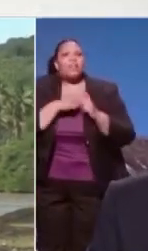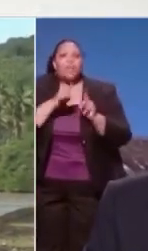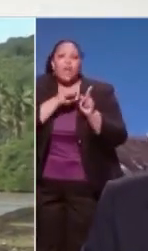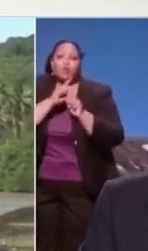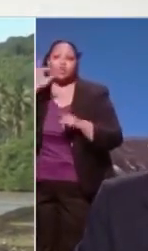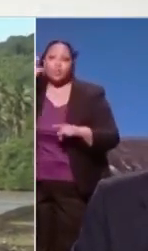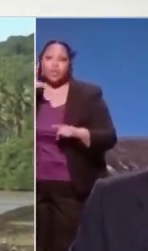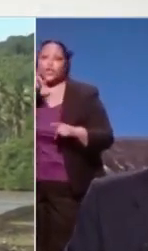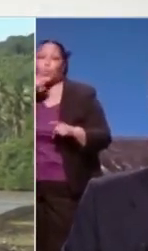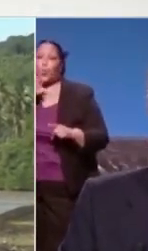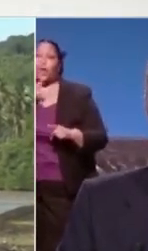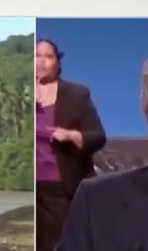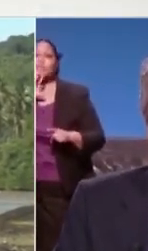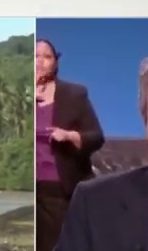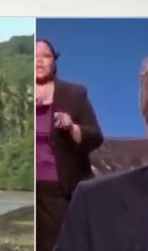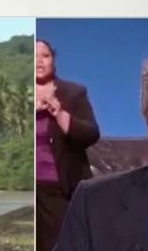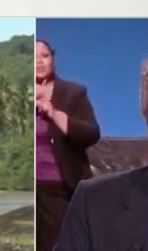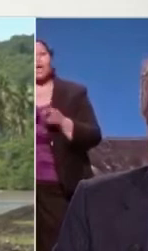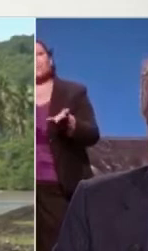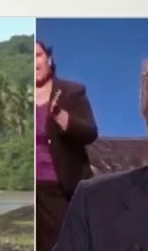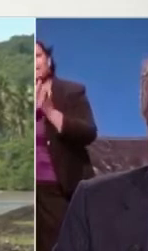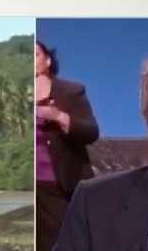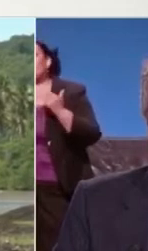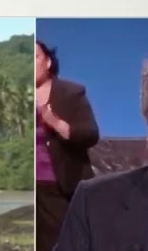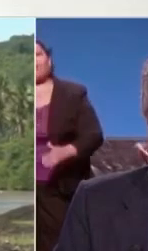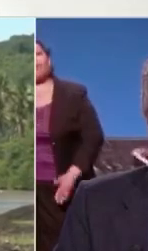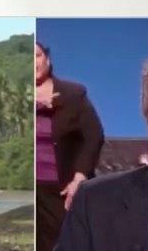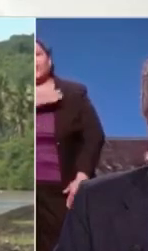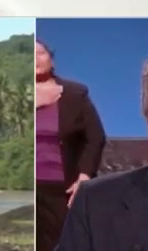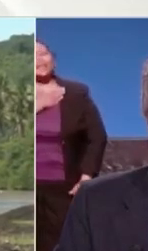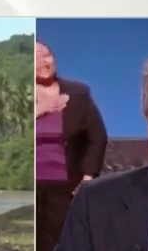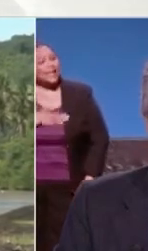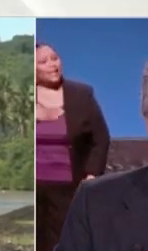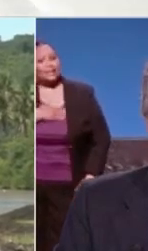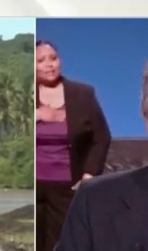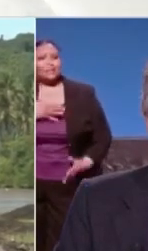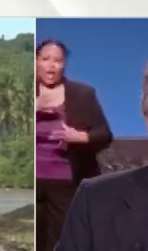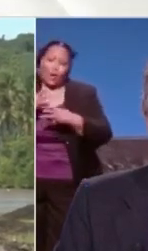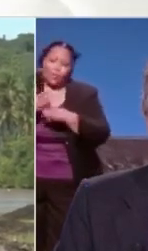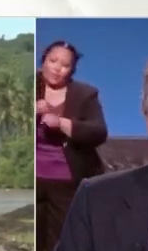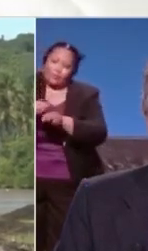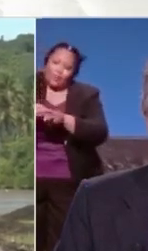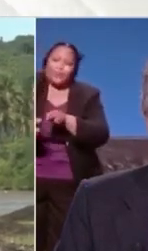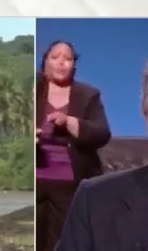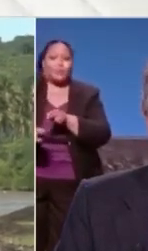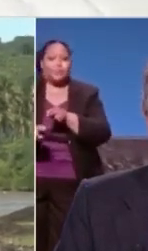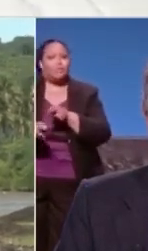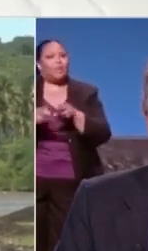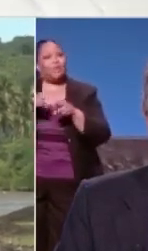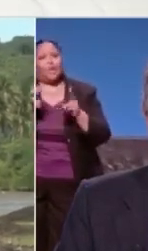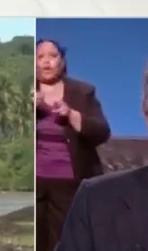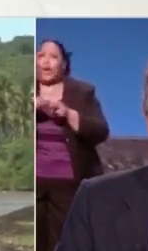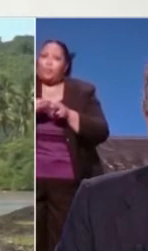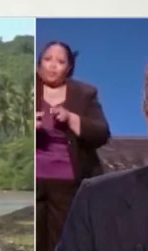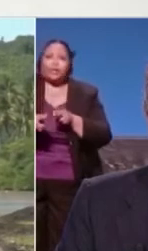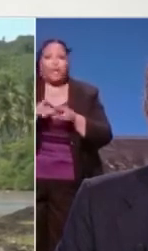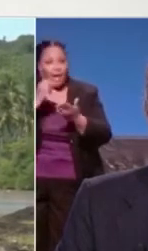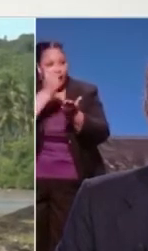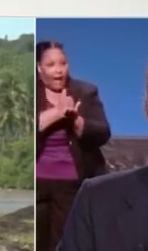les États-Unis pendant 4 siècles? Qui a bâti les grandes infrastructures de ce pays? Qui a fécondé la terre de ce